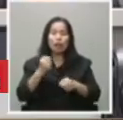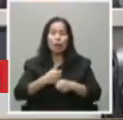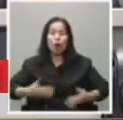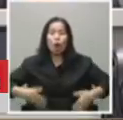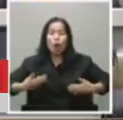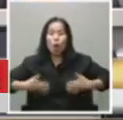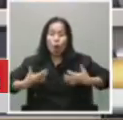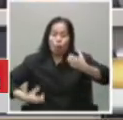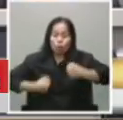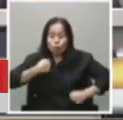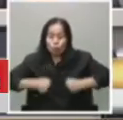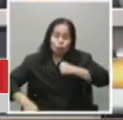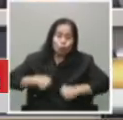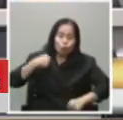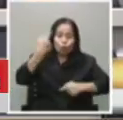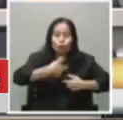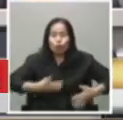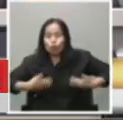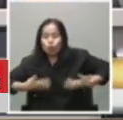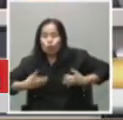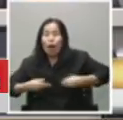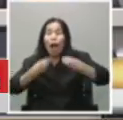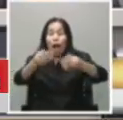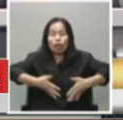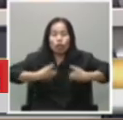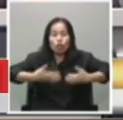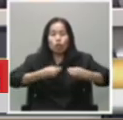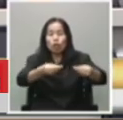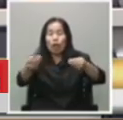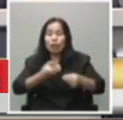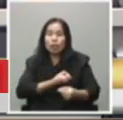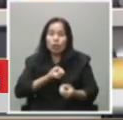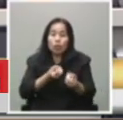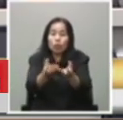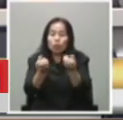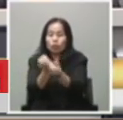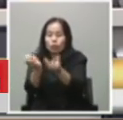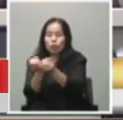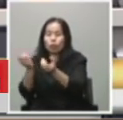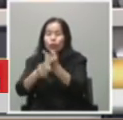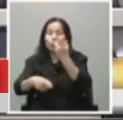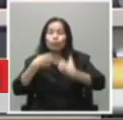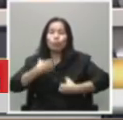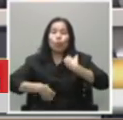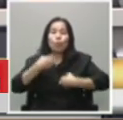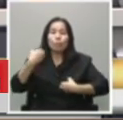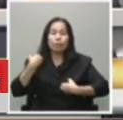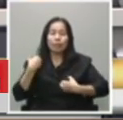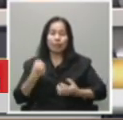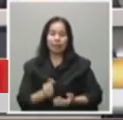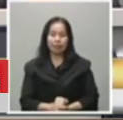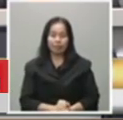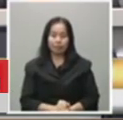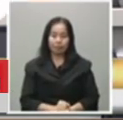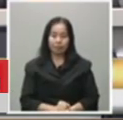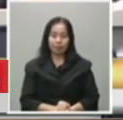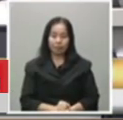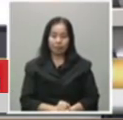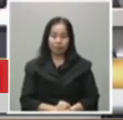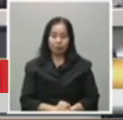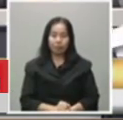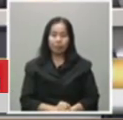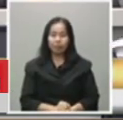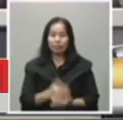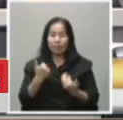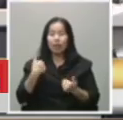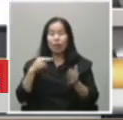จากร่างกายมนุษย์ให้คนประชาชนโมโหได้โกรธได้ท่านประธานครับเราจ